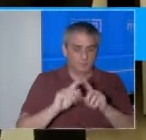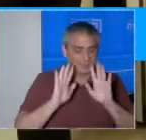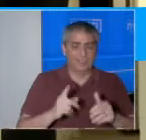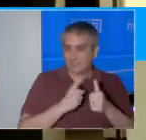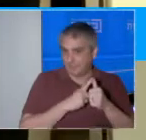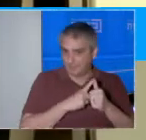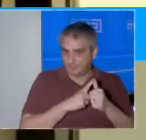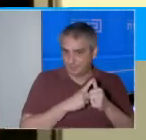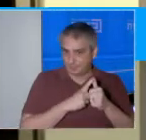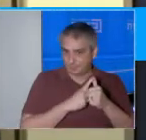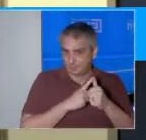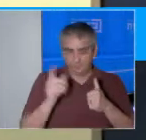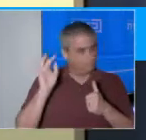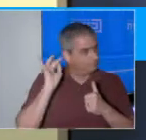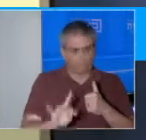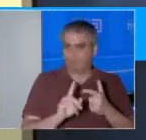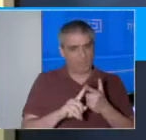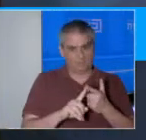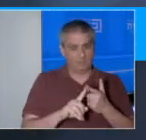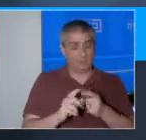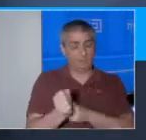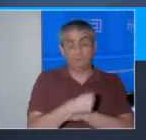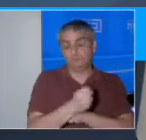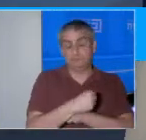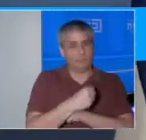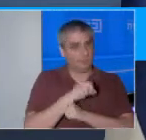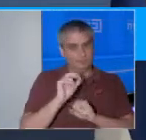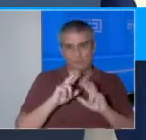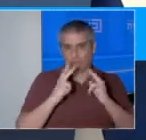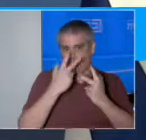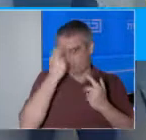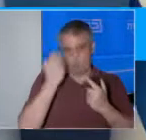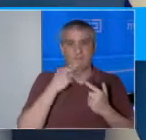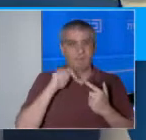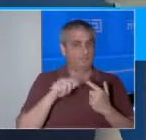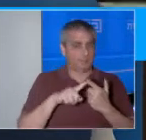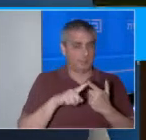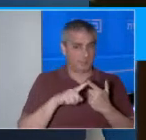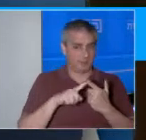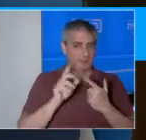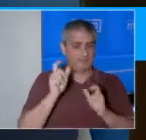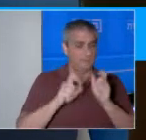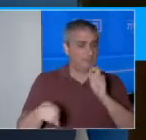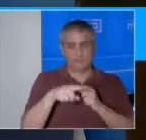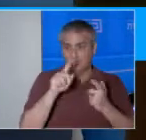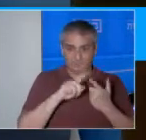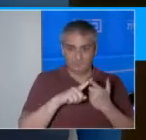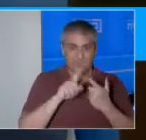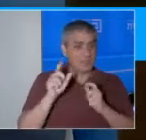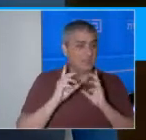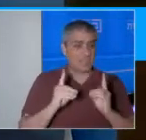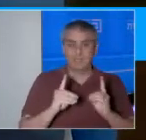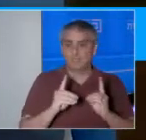גזענית, היא דרך שבזה ומזלזלת בציבור הערבי בישראל, באזרחים, היא